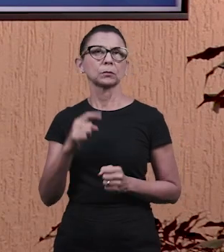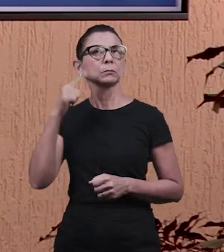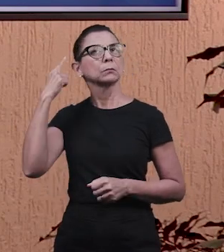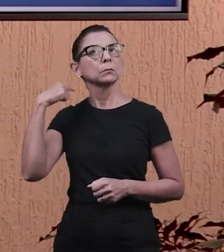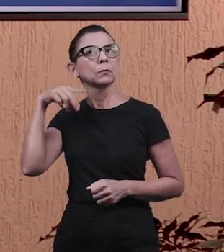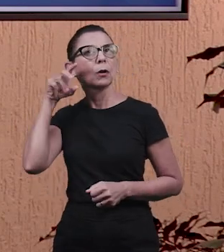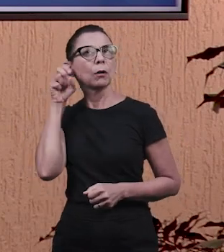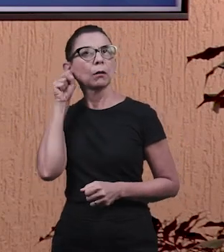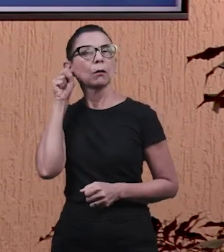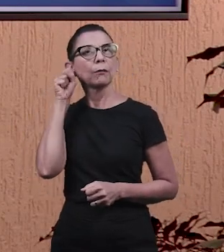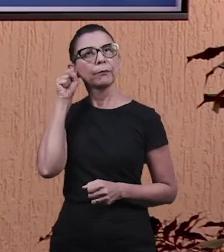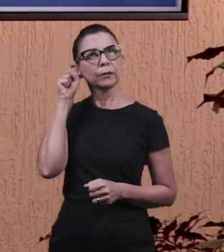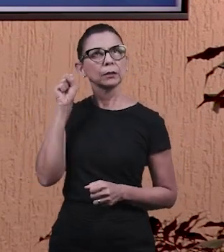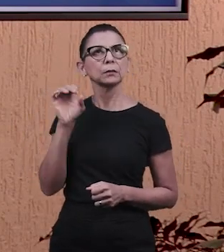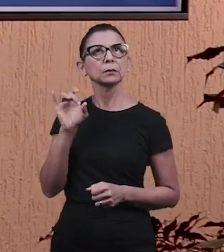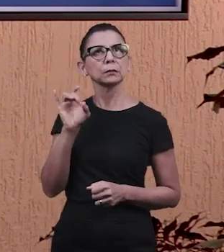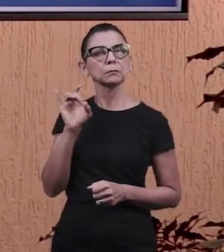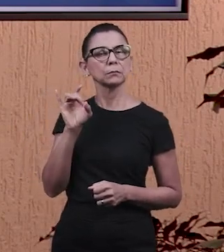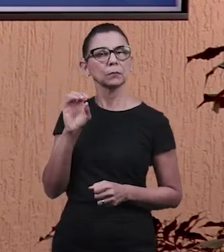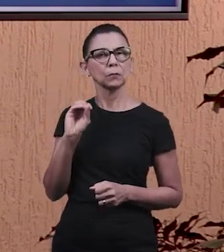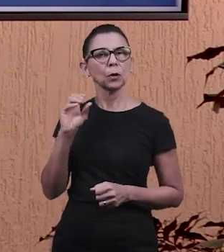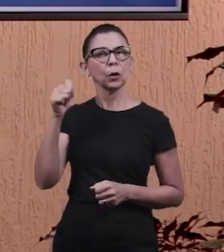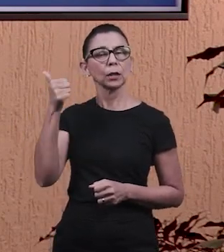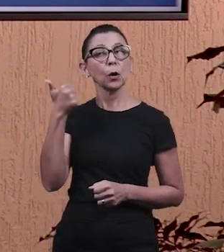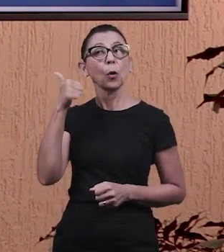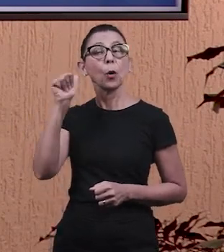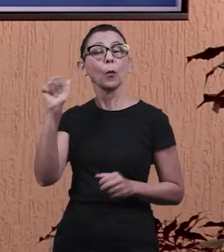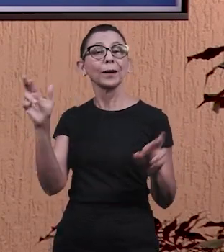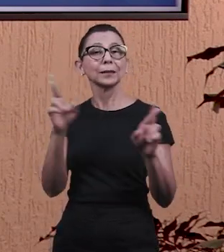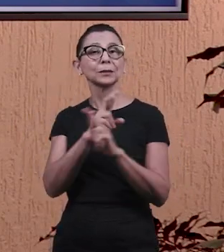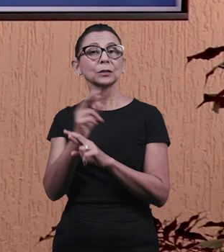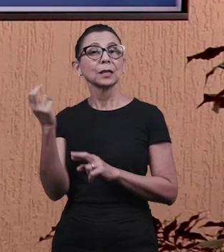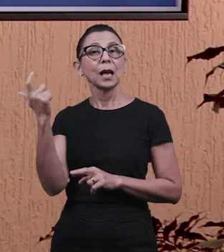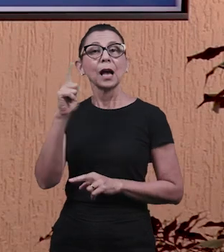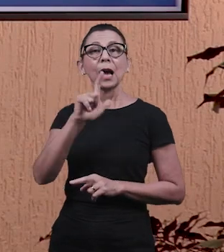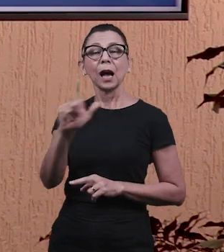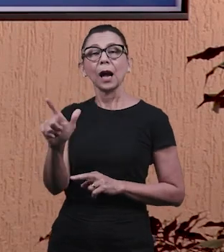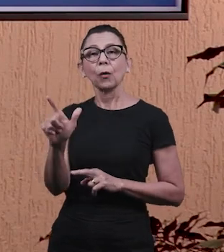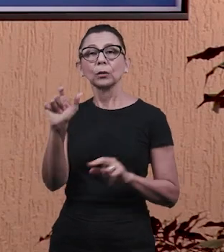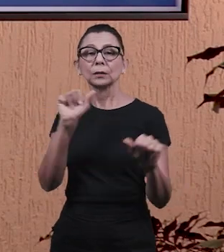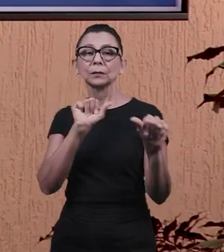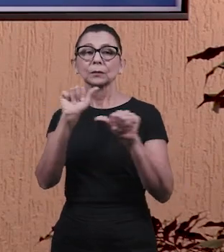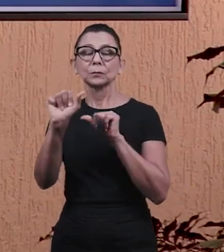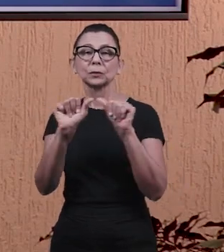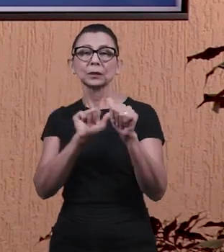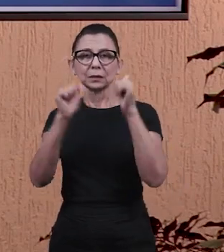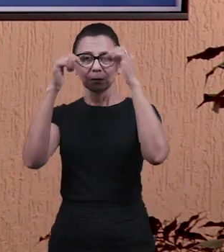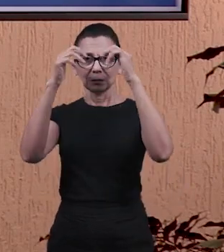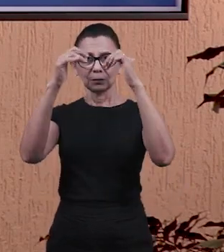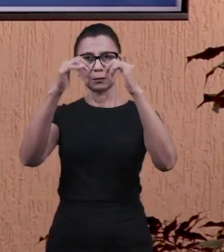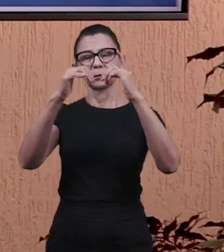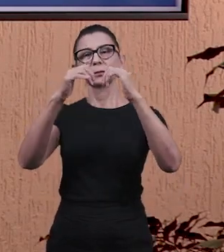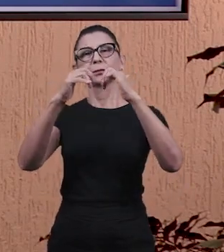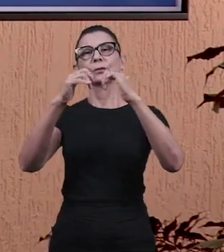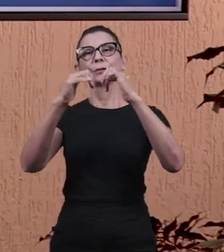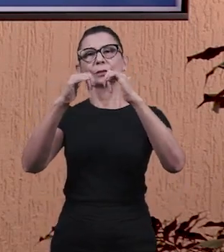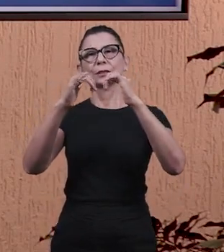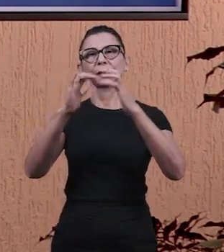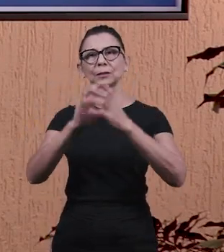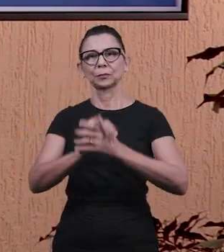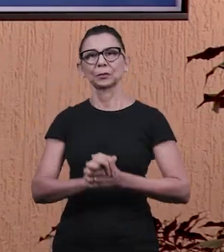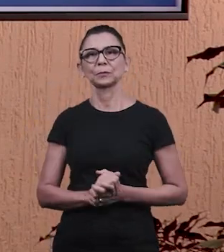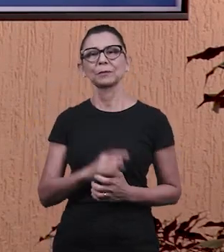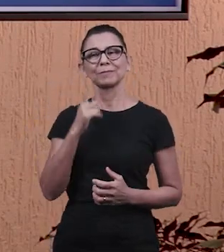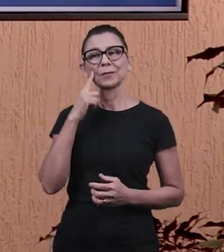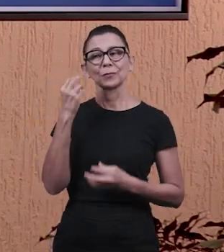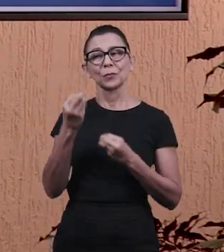слуха, или оно может быть ассоциировано с другими расстройствами. И это будет изменять то, как мы